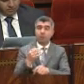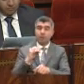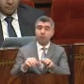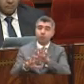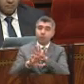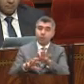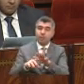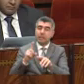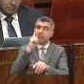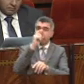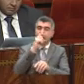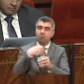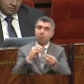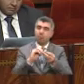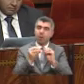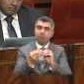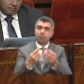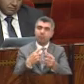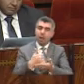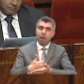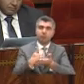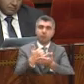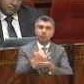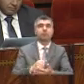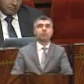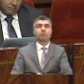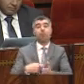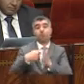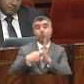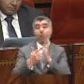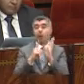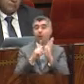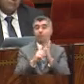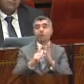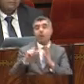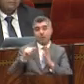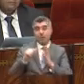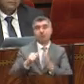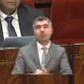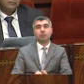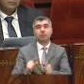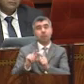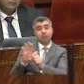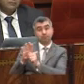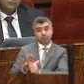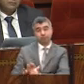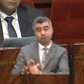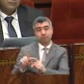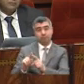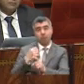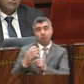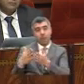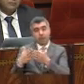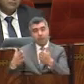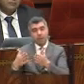في وضعية صعبة وحنا خاصنا نعاونوهم. كاين مشروع قانون اللي اليوم كنشتغلوا عليه، ماشي مشروع قانون باش نقصيو الكبير ولا باش